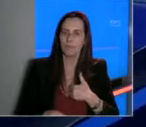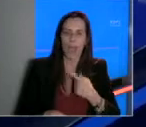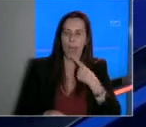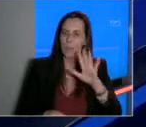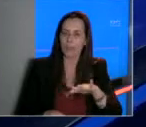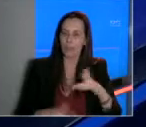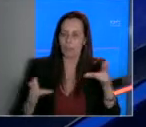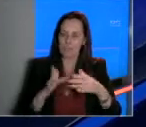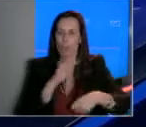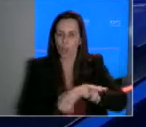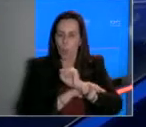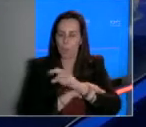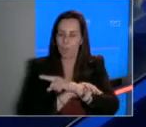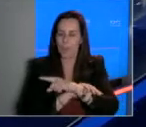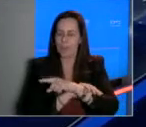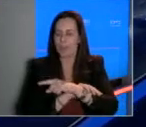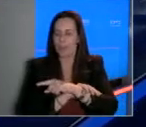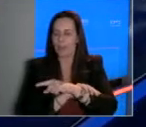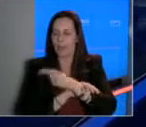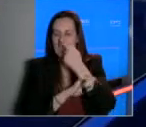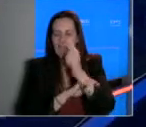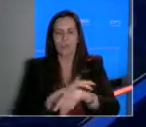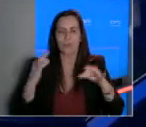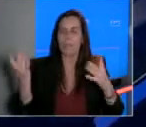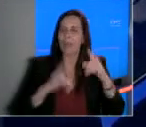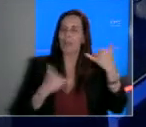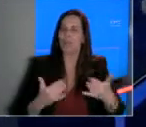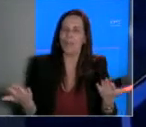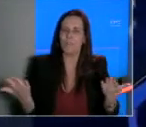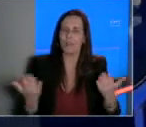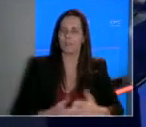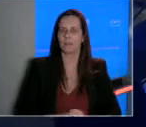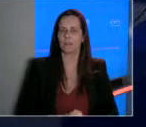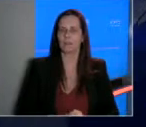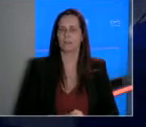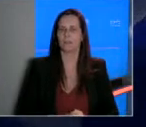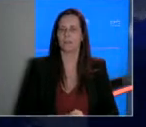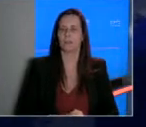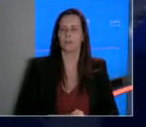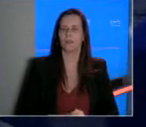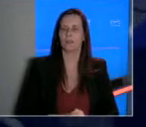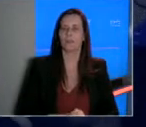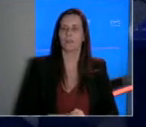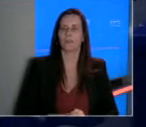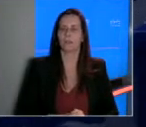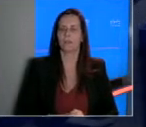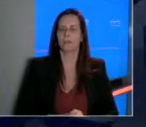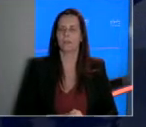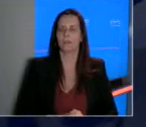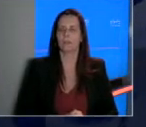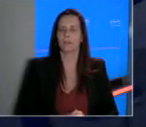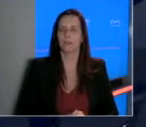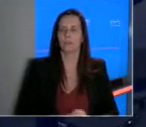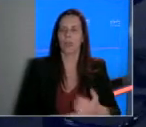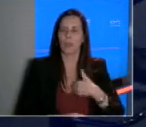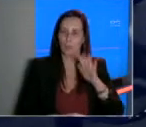הזכרתי את המשחק המפורסם בין אטלנטה לוולנסיה. לאן זה הולך עכשיו? טוב, כמה